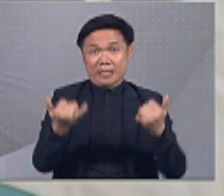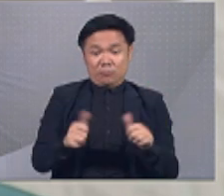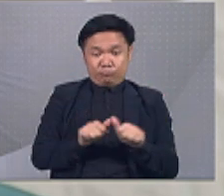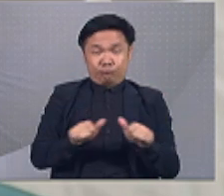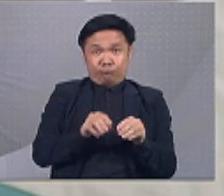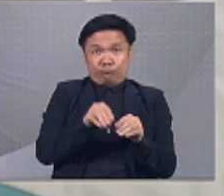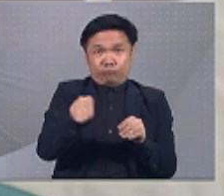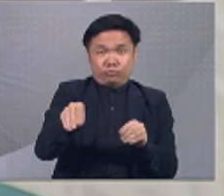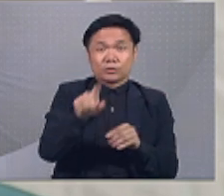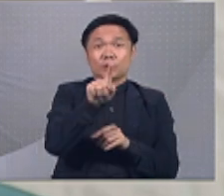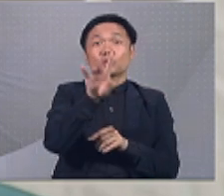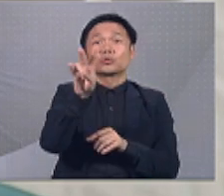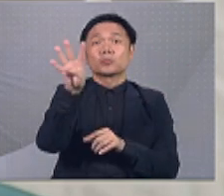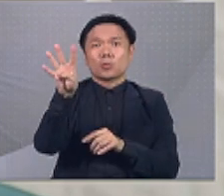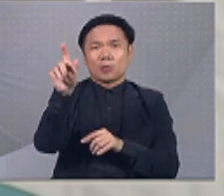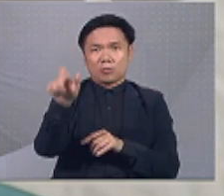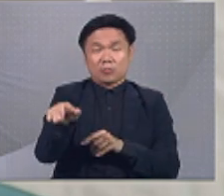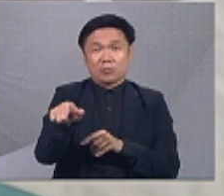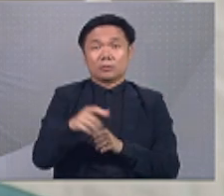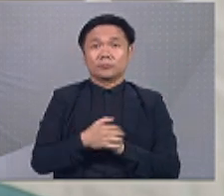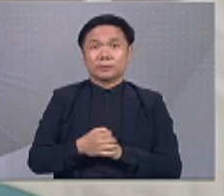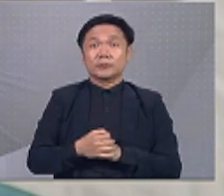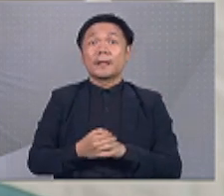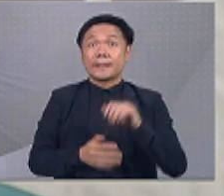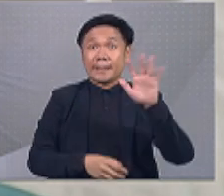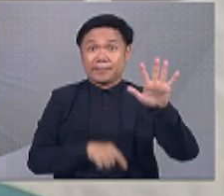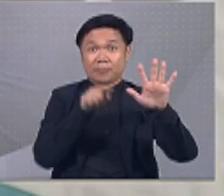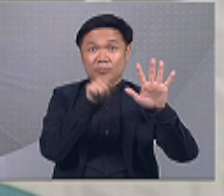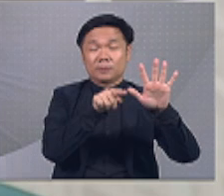174 yaitu reputasi bersamaan dengan